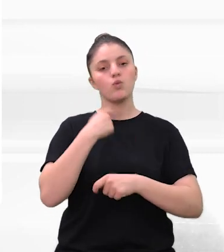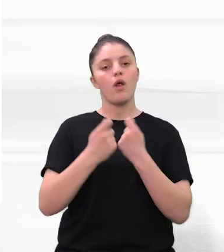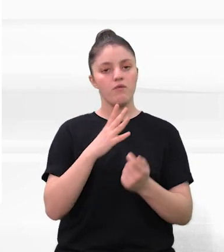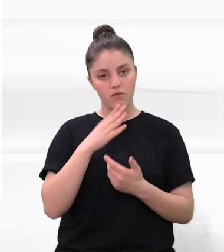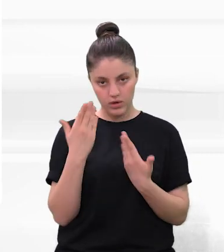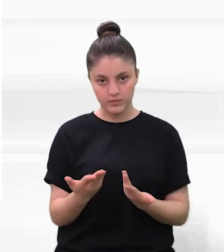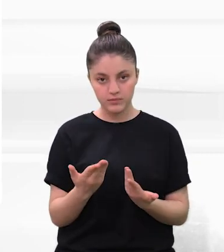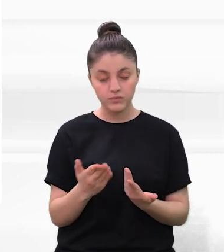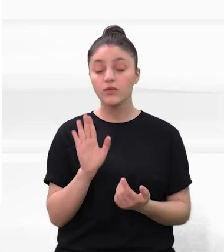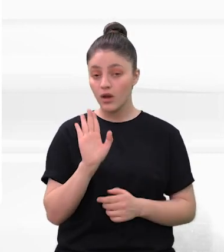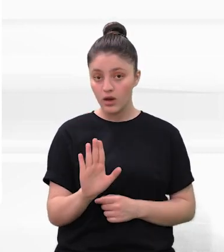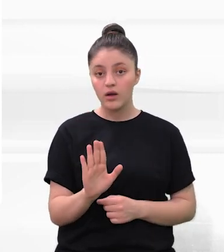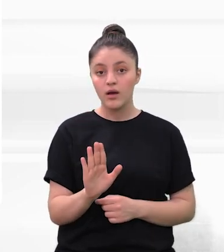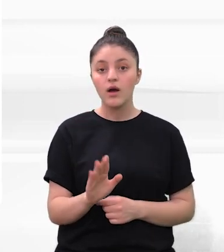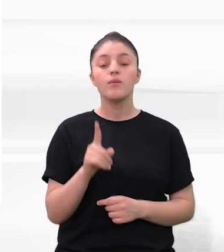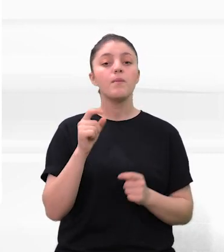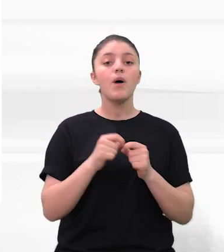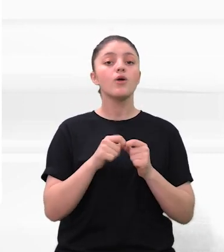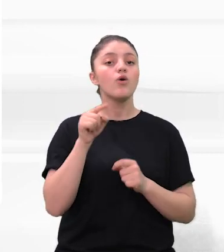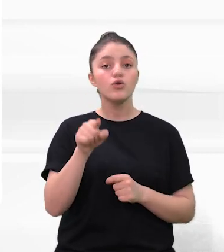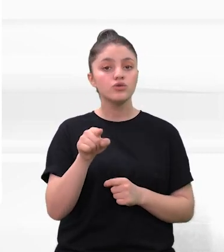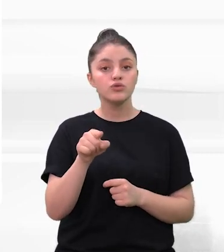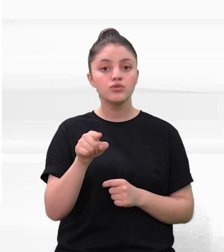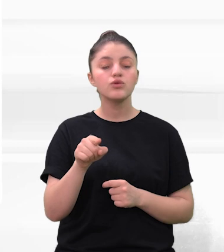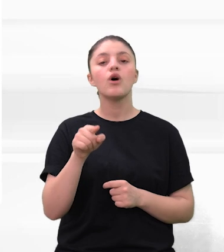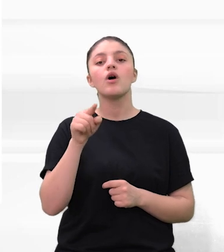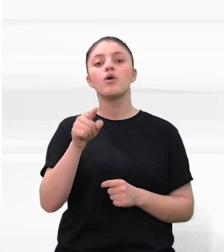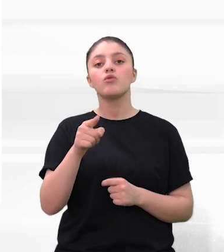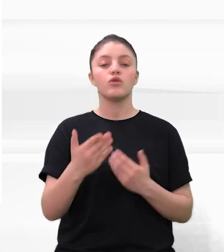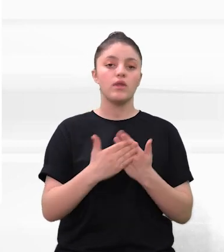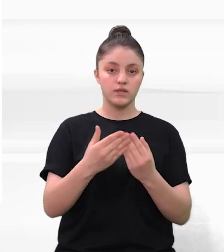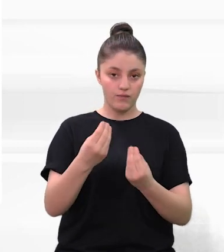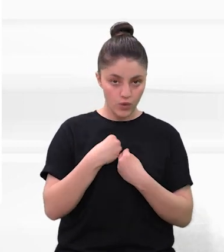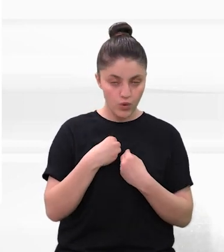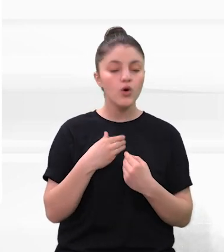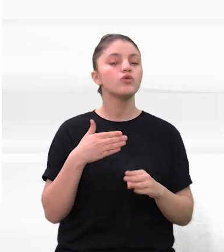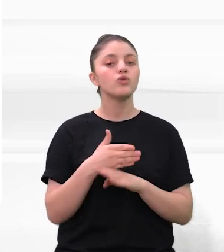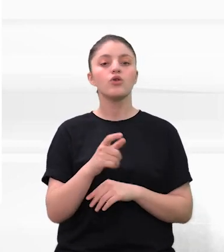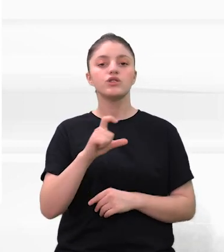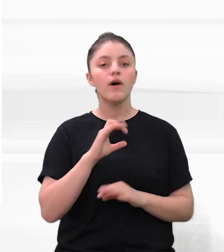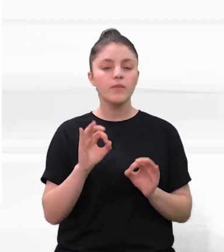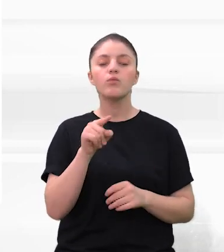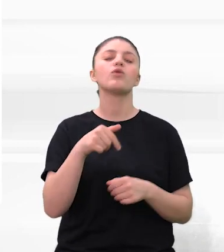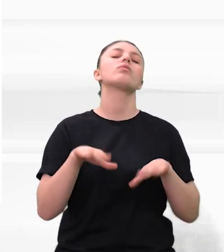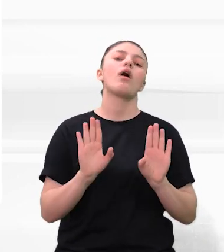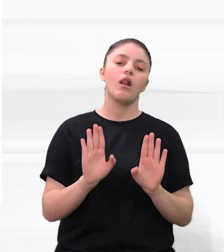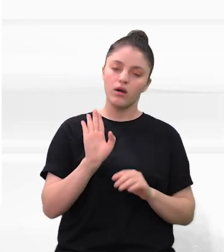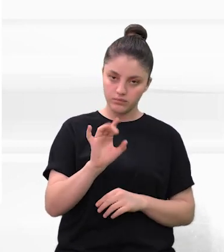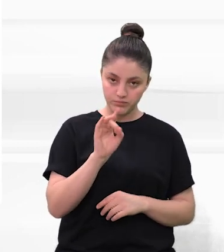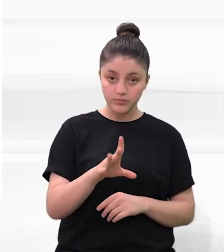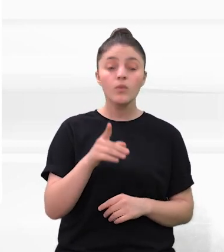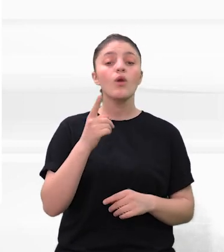önemli görevler ne içerler Hatta barbarossa gidiyoruz kaptan-ı deryaları getirilmiştir Dolayısıyla cevabınız değil